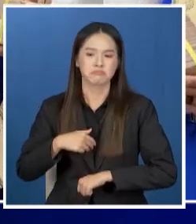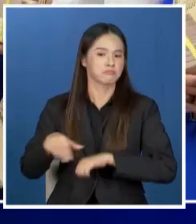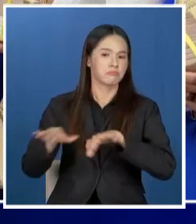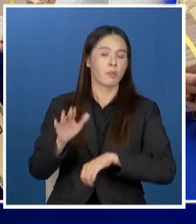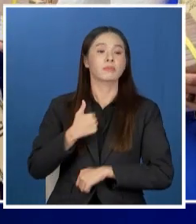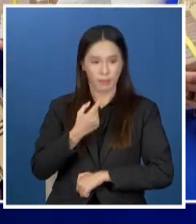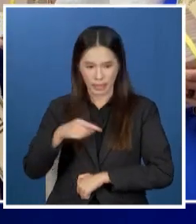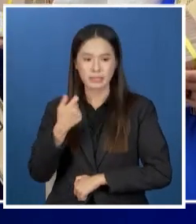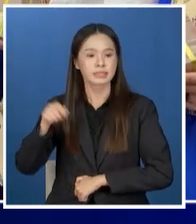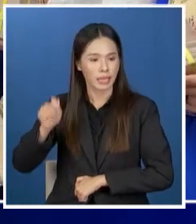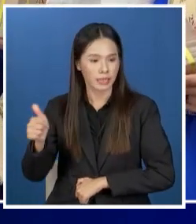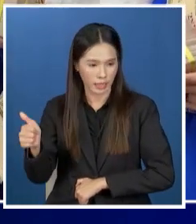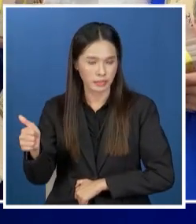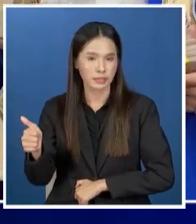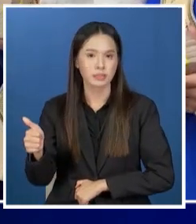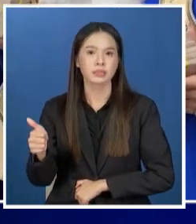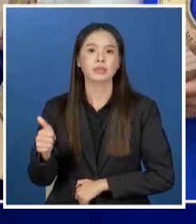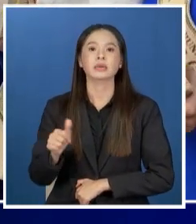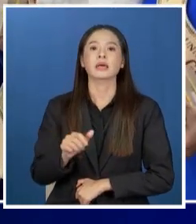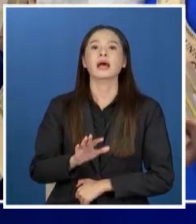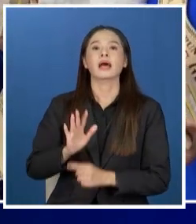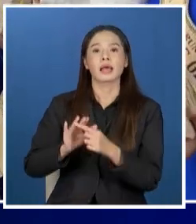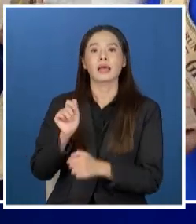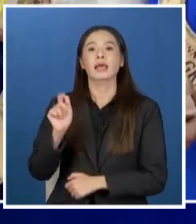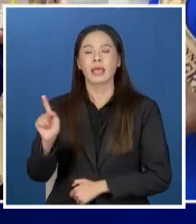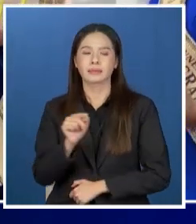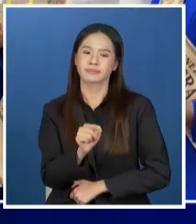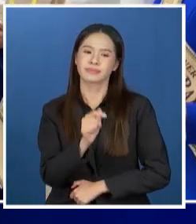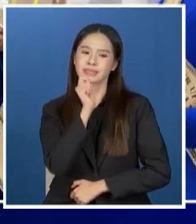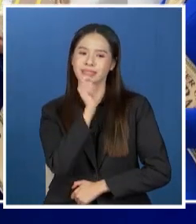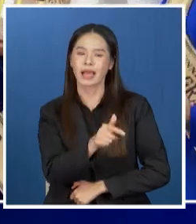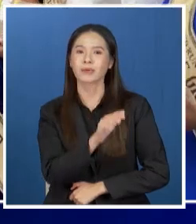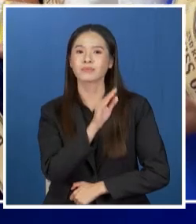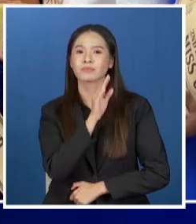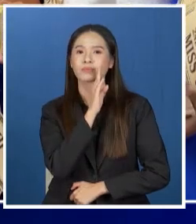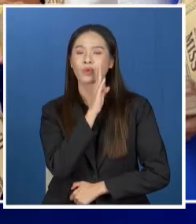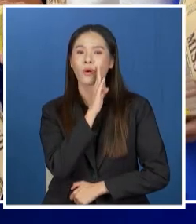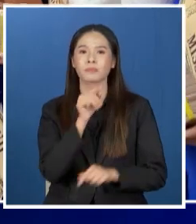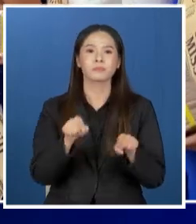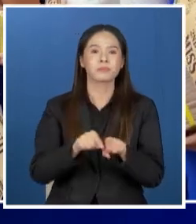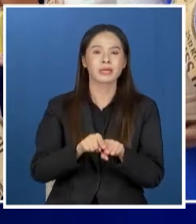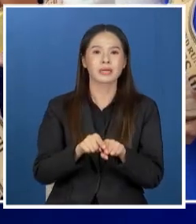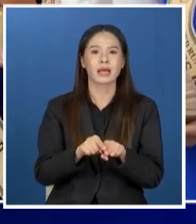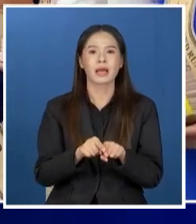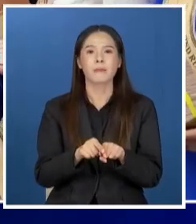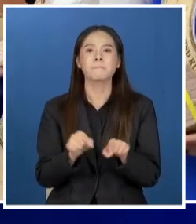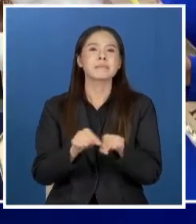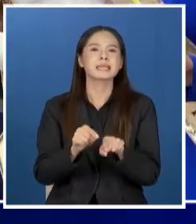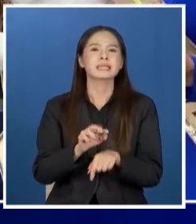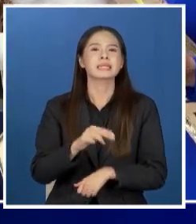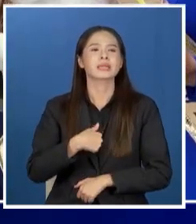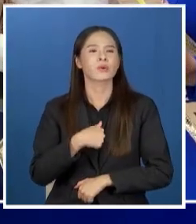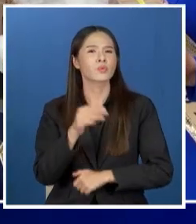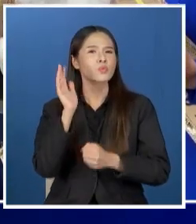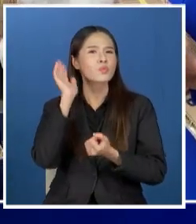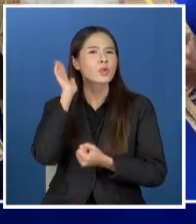ปขึ้นศาลกับเรานะคะส่วนคุณเอกก็ยอมรับจริงๆมันเป็นการเหมือนเราให้เขามารีวิวให้เราอัน